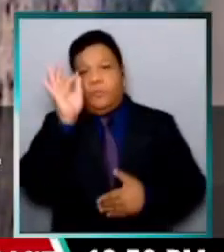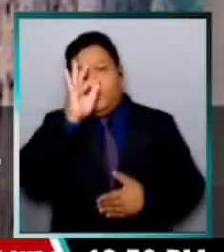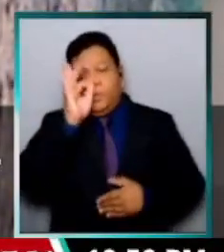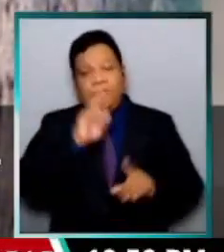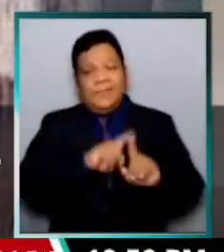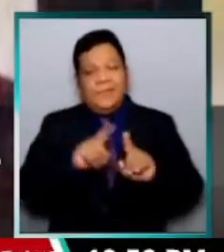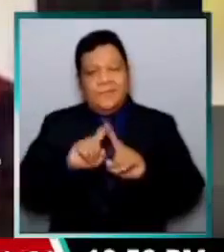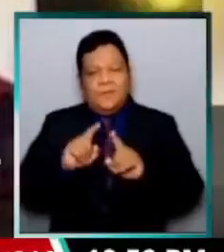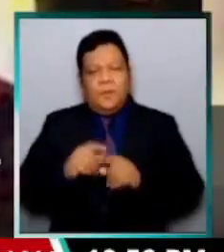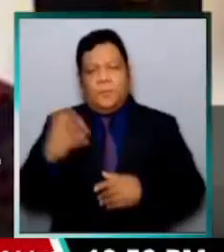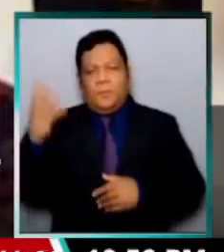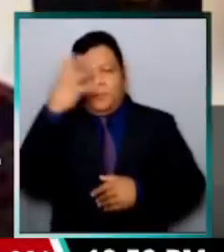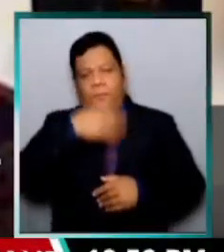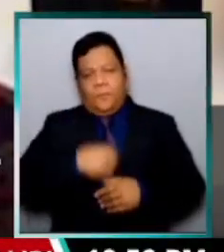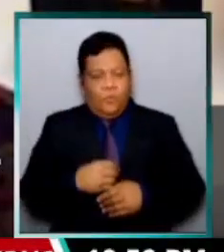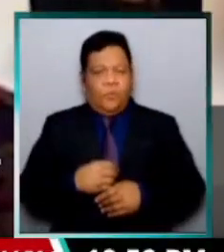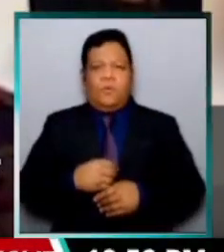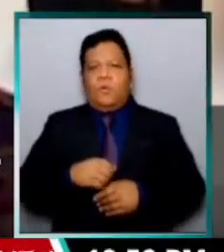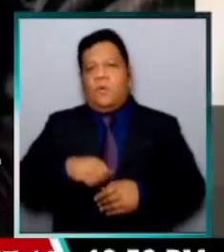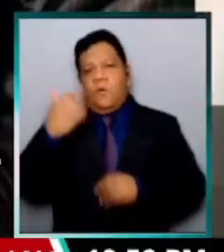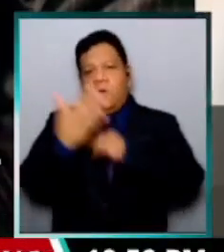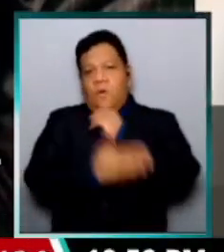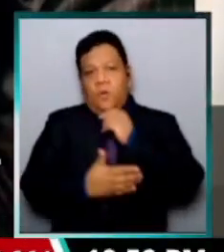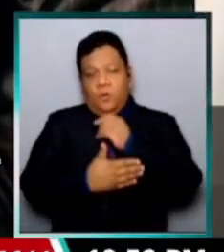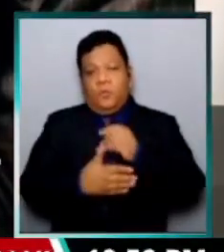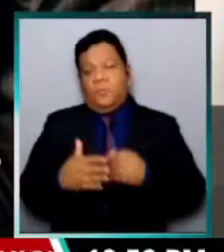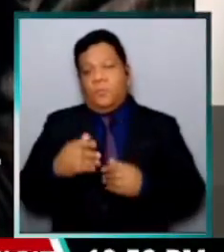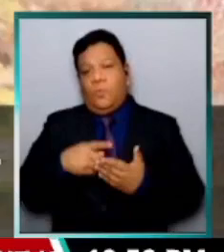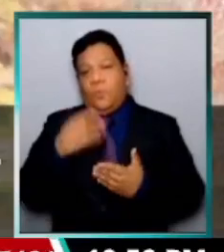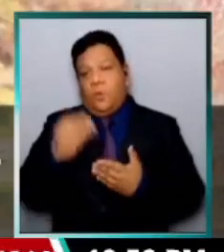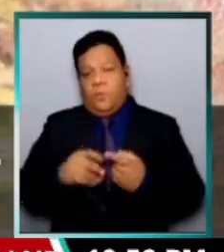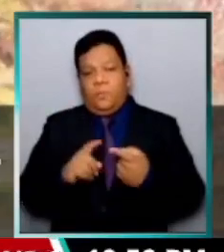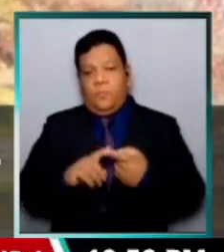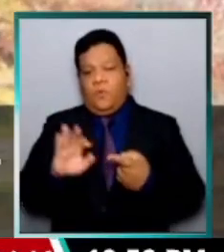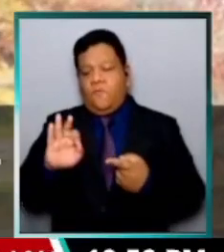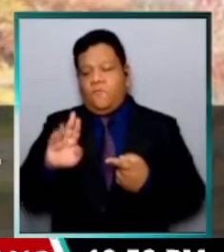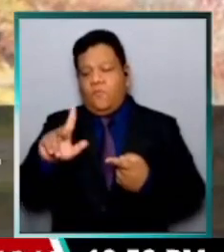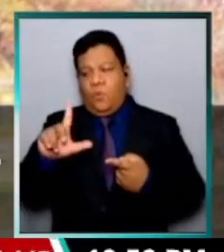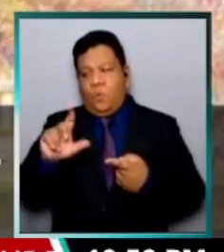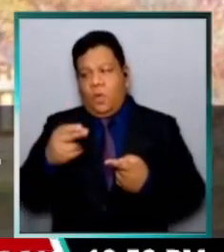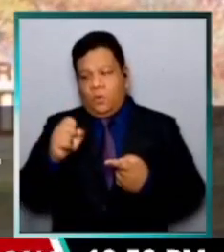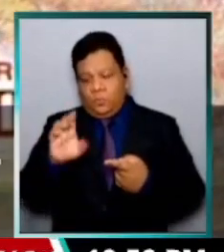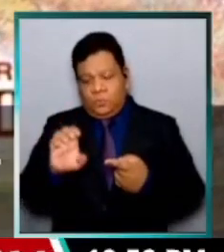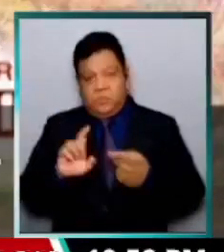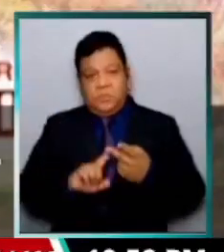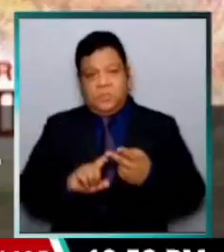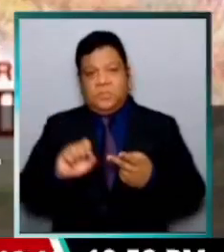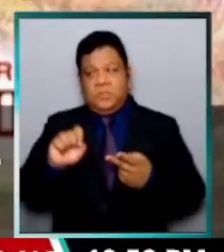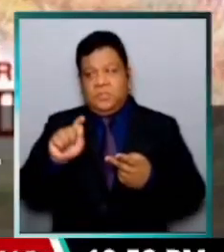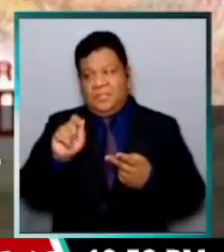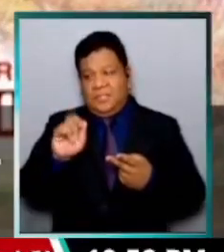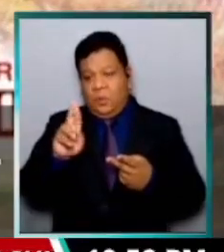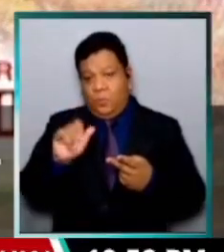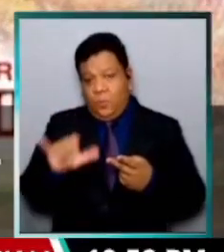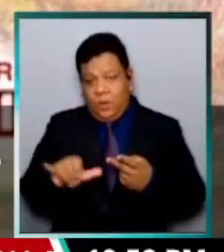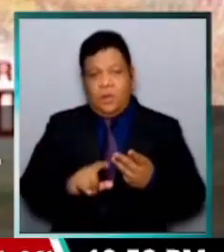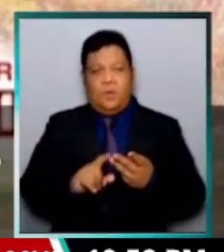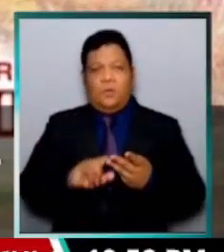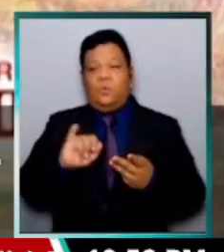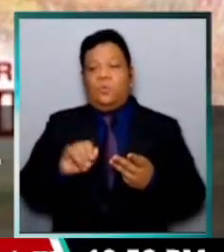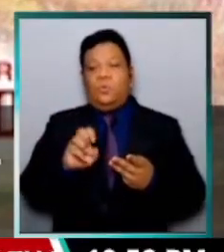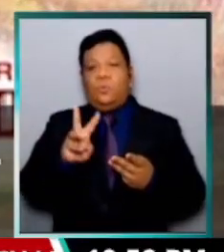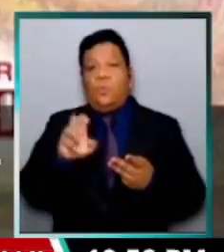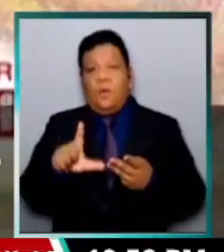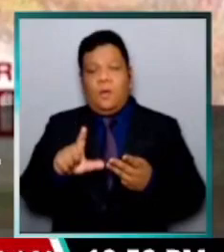pinakamagagandang foreign shows gaya ng Full House, Stairway to Heaven at Jewel in the Palace sa pamamagitan ng mga partnership sa